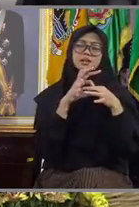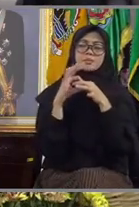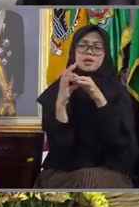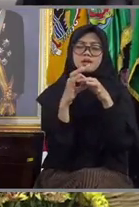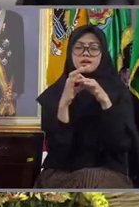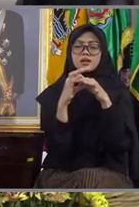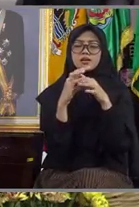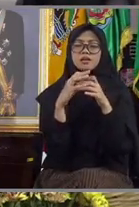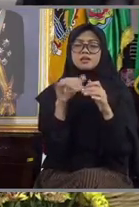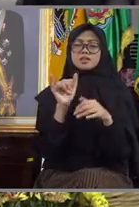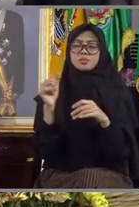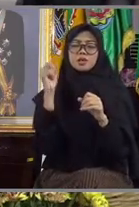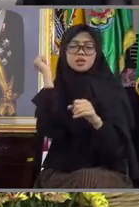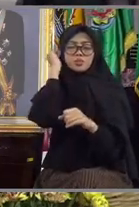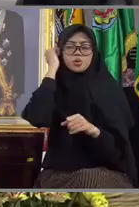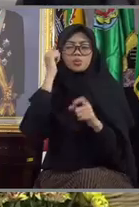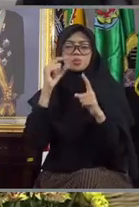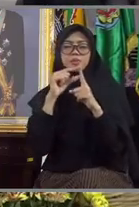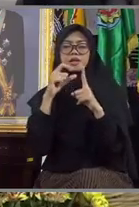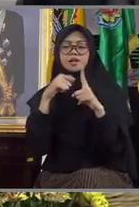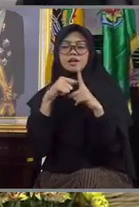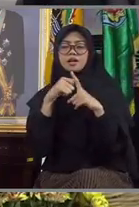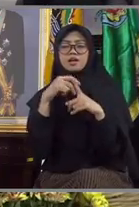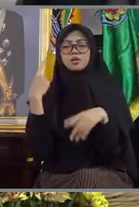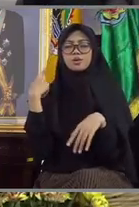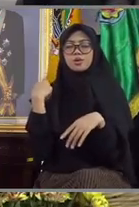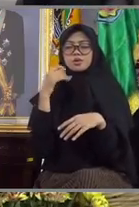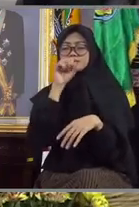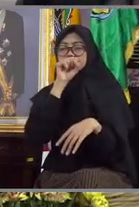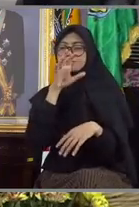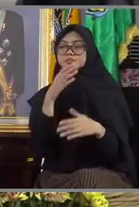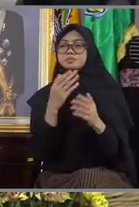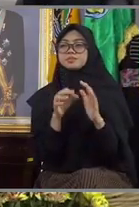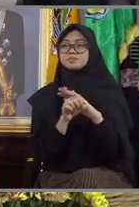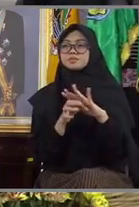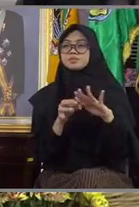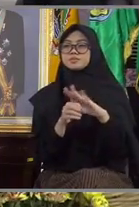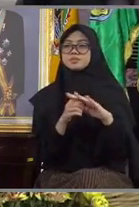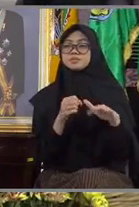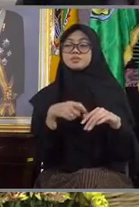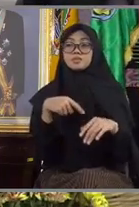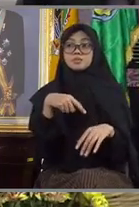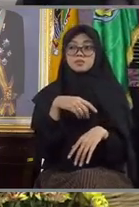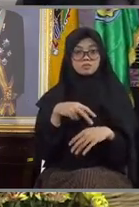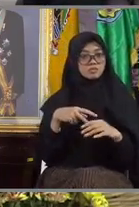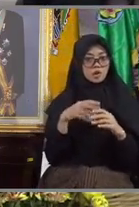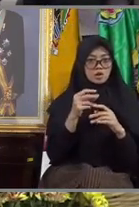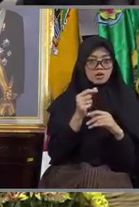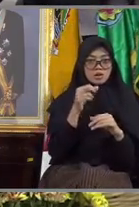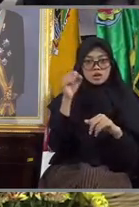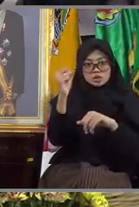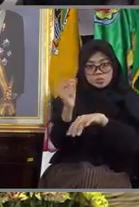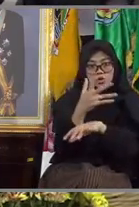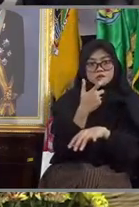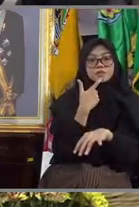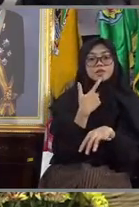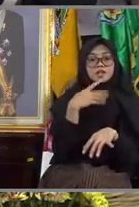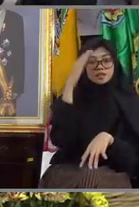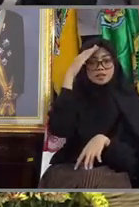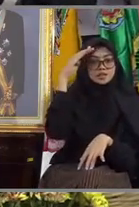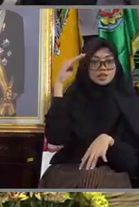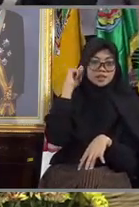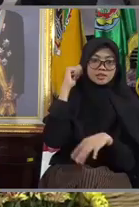ibu-ibu PKK. Demikian Pak yang bisa kami sampaikan. Responsive gender. Kira-kira apa sih Bu yang mau Ibu